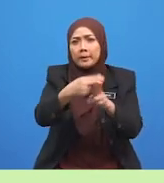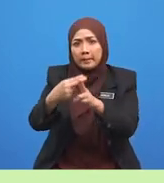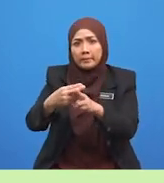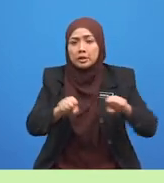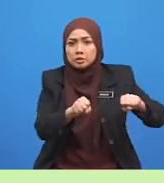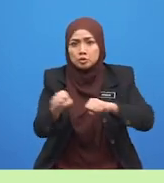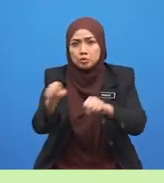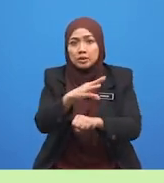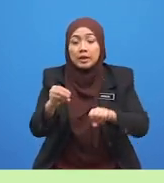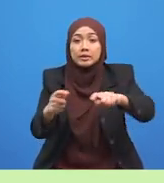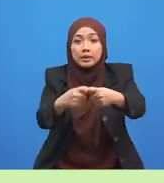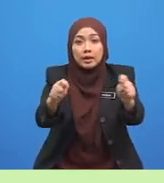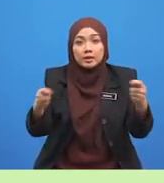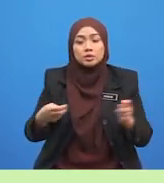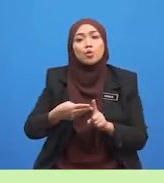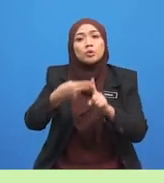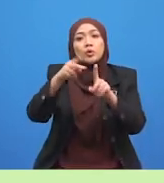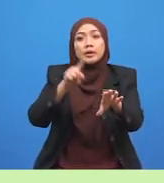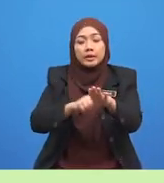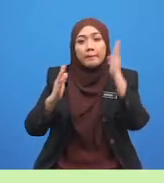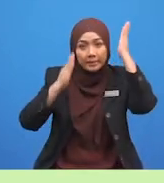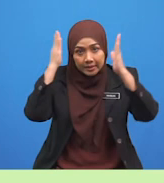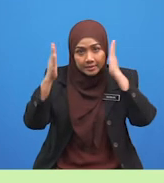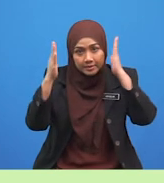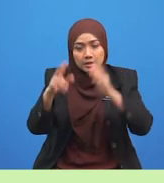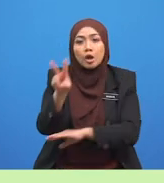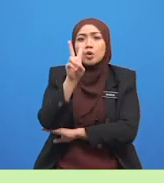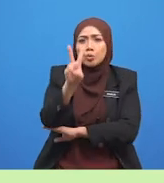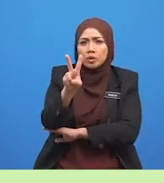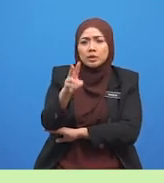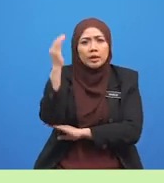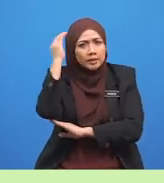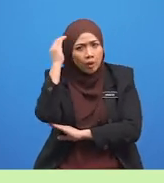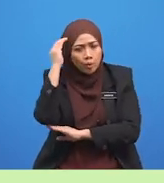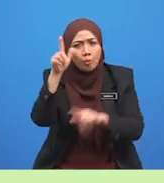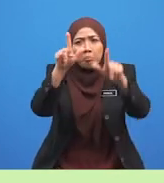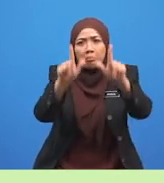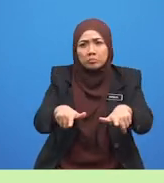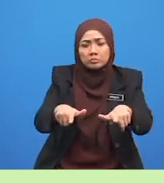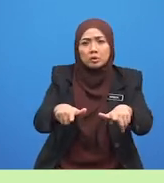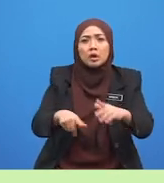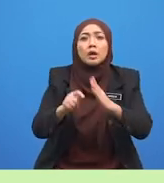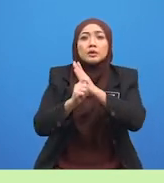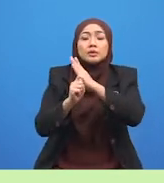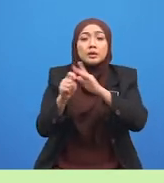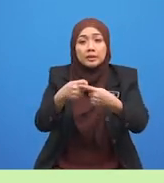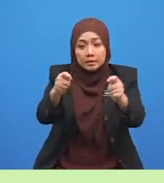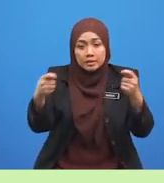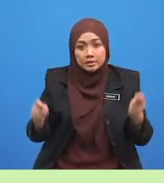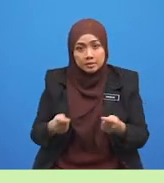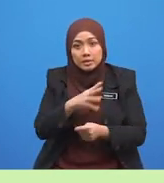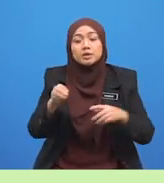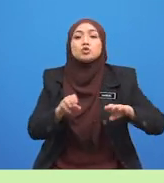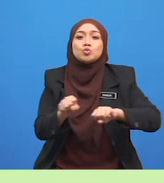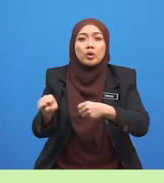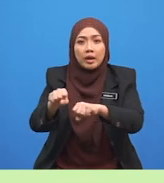dan tasik utama di Malaysia. Yang kedua, mengenal pasti lokasi sungai dan tasik utama di Malaysia.